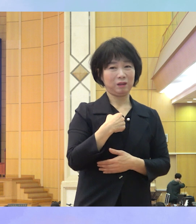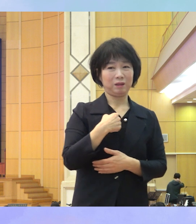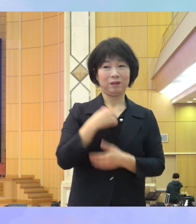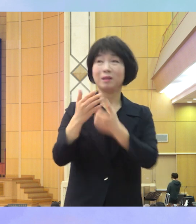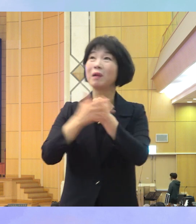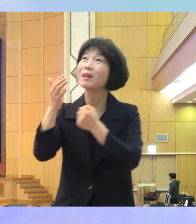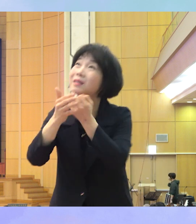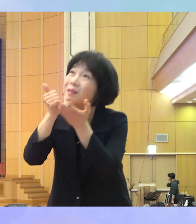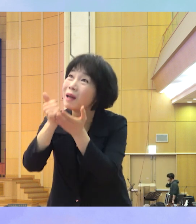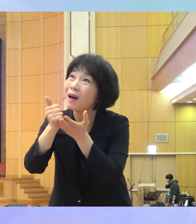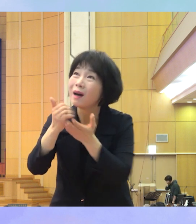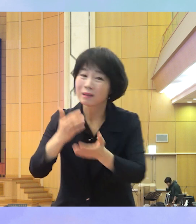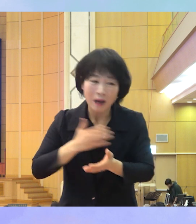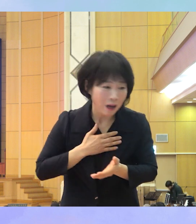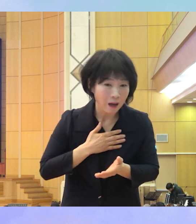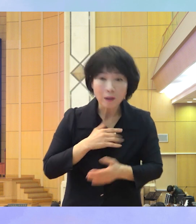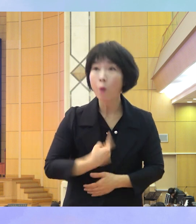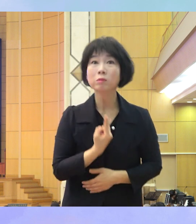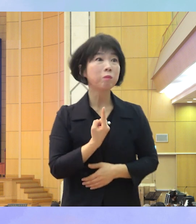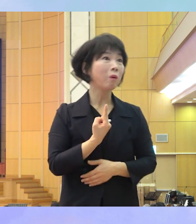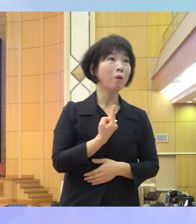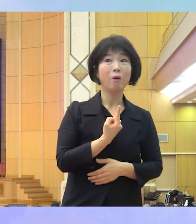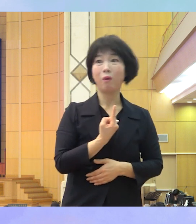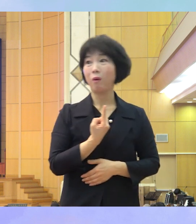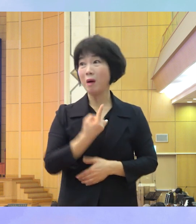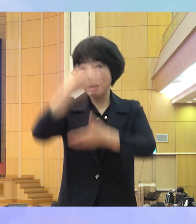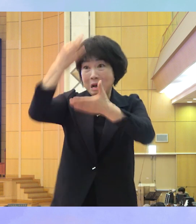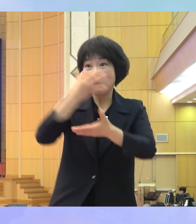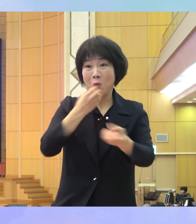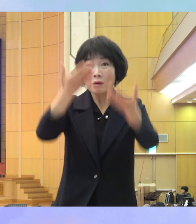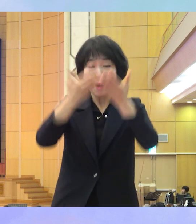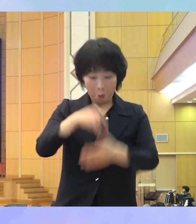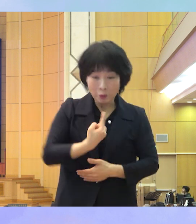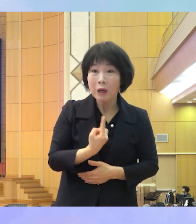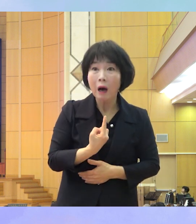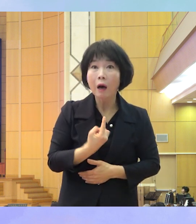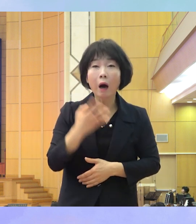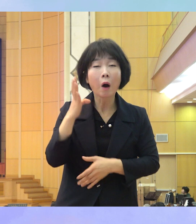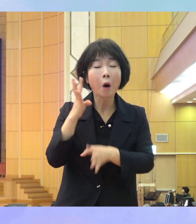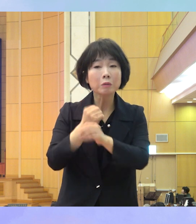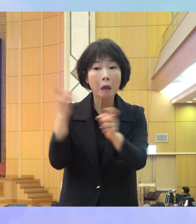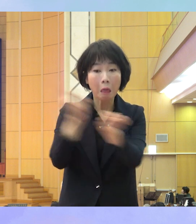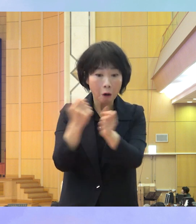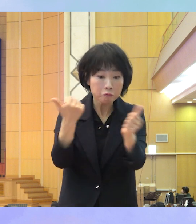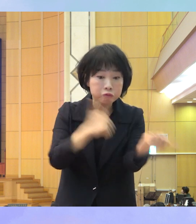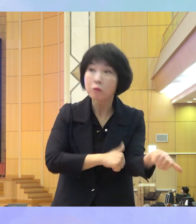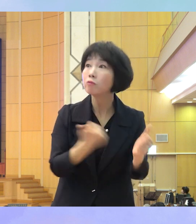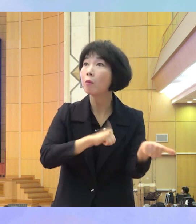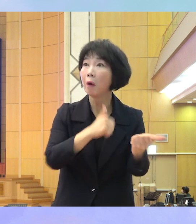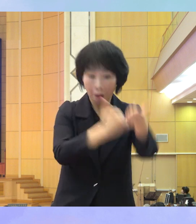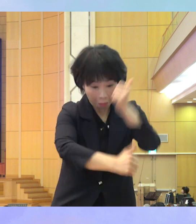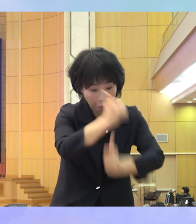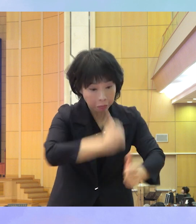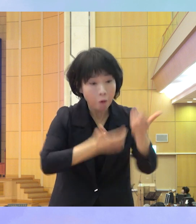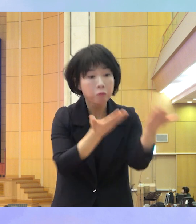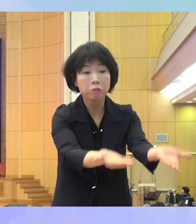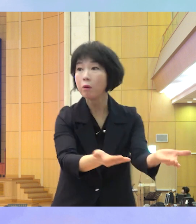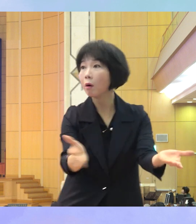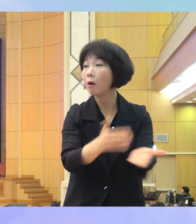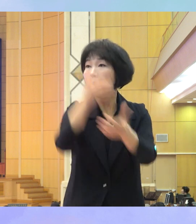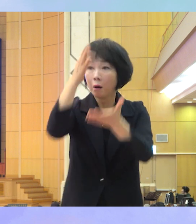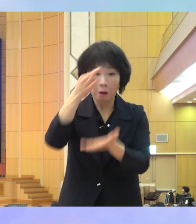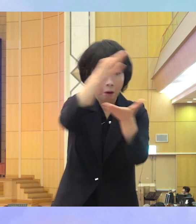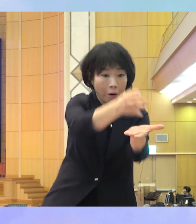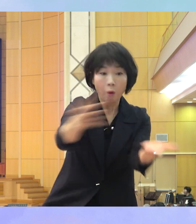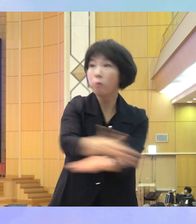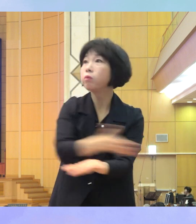그러니 나만 이 놀라운 하나님의 축복을 누릴 뿐만 아니라 대를 이어서 하나님의